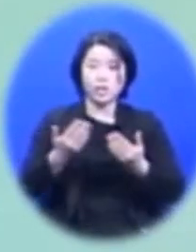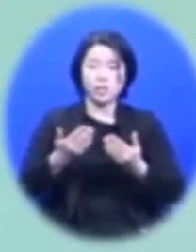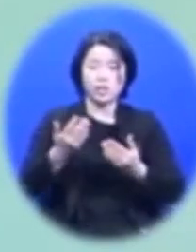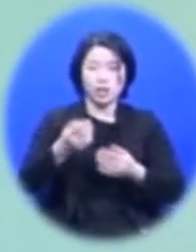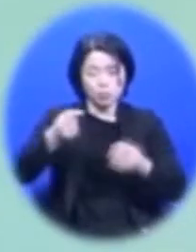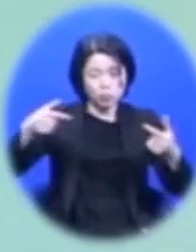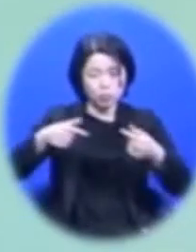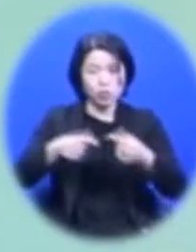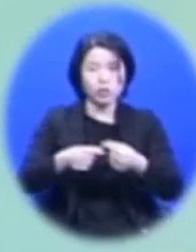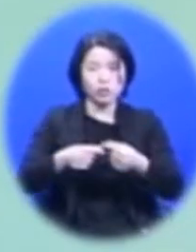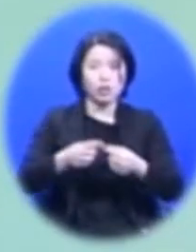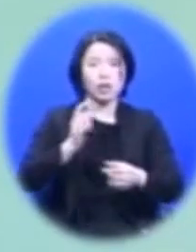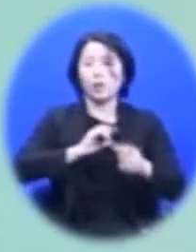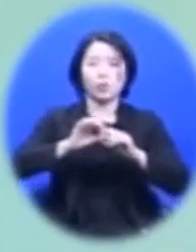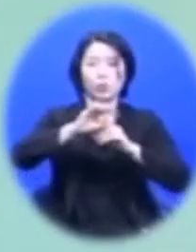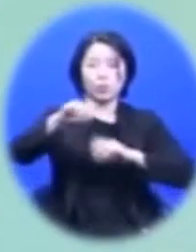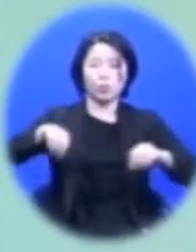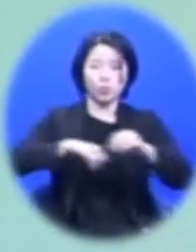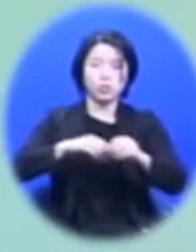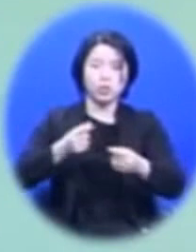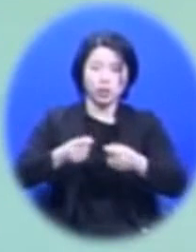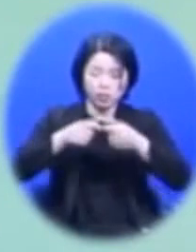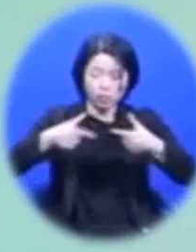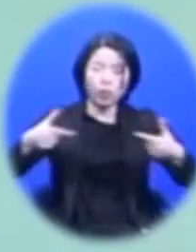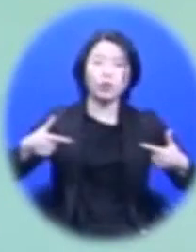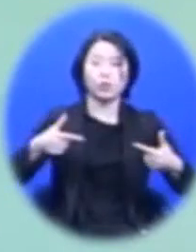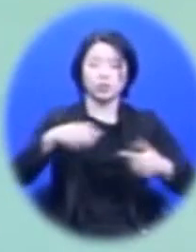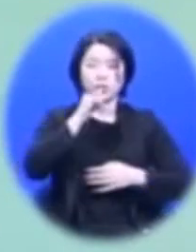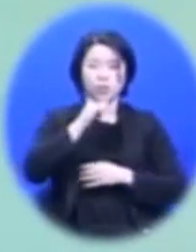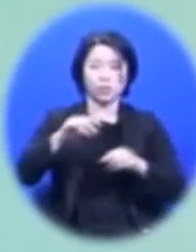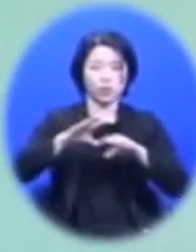거예요. 해결이 안 됩니다.